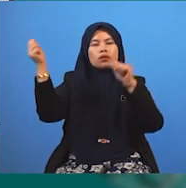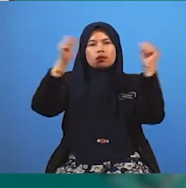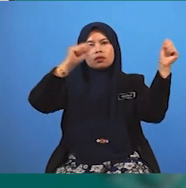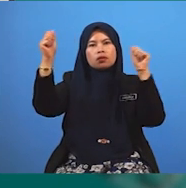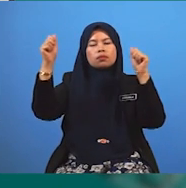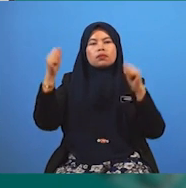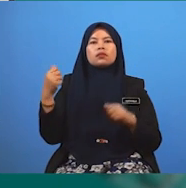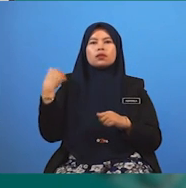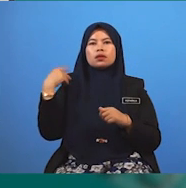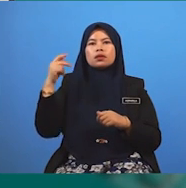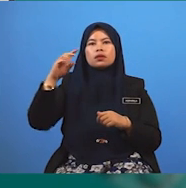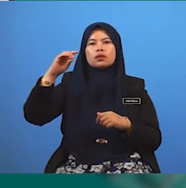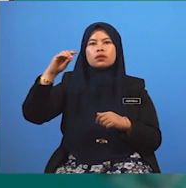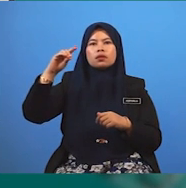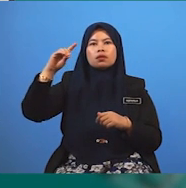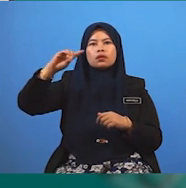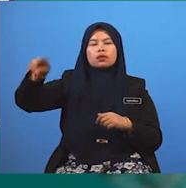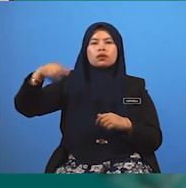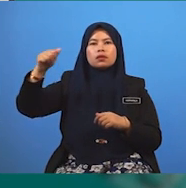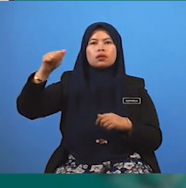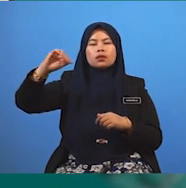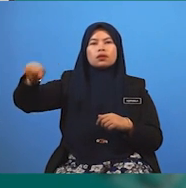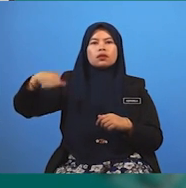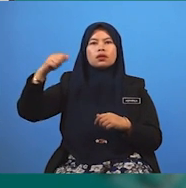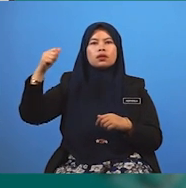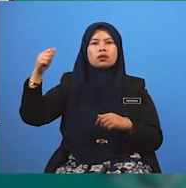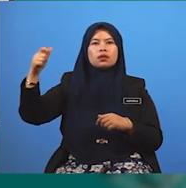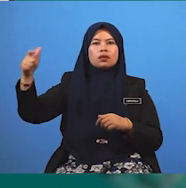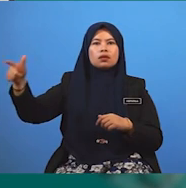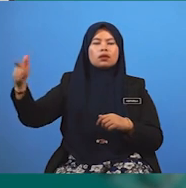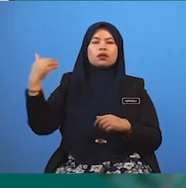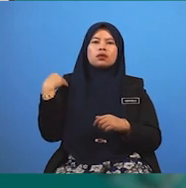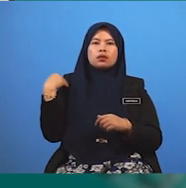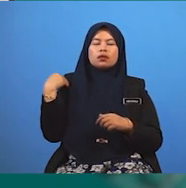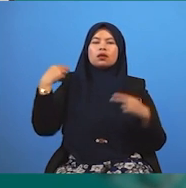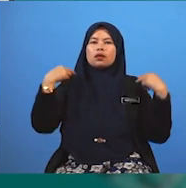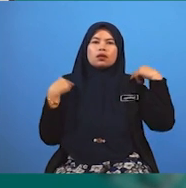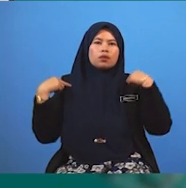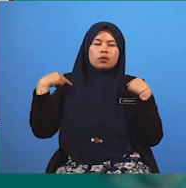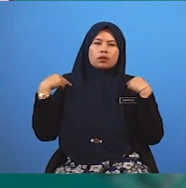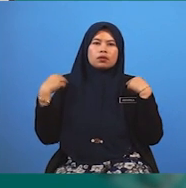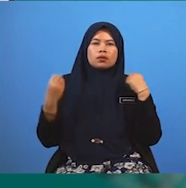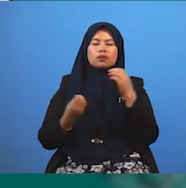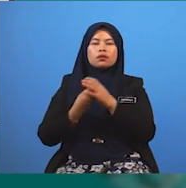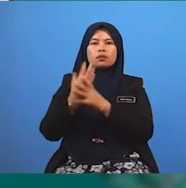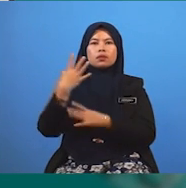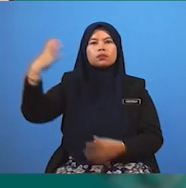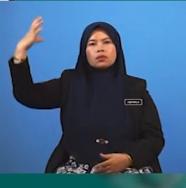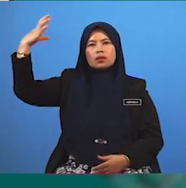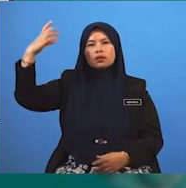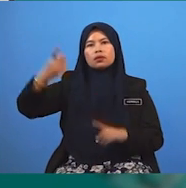iaitu keluarnya haiwan kecil yang melata keluar daripada bumi, terbitnya matahari dari tempat